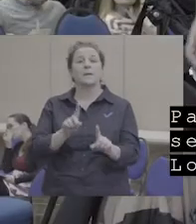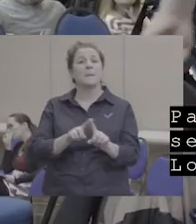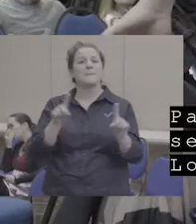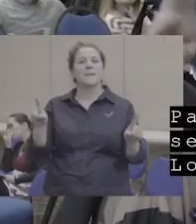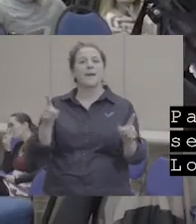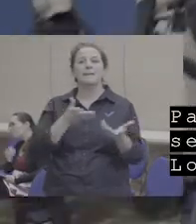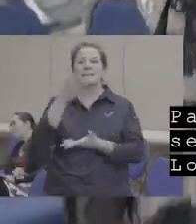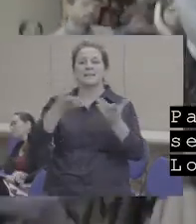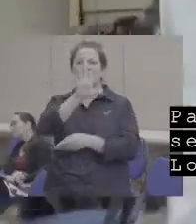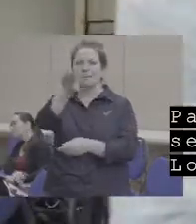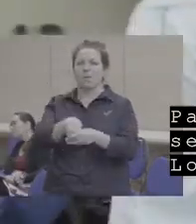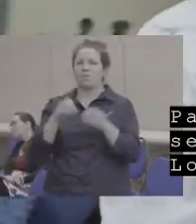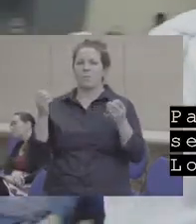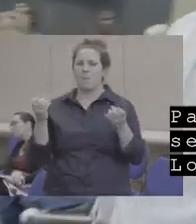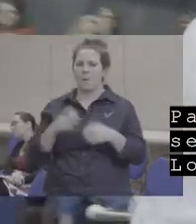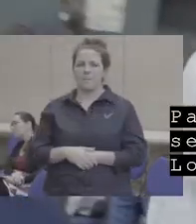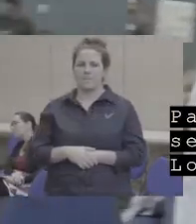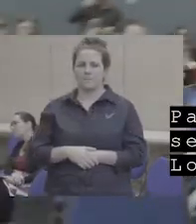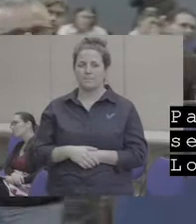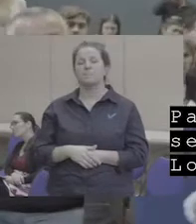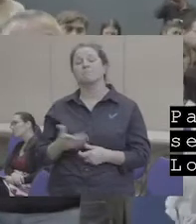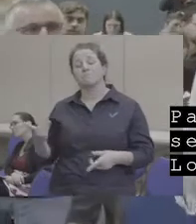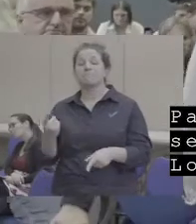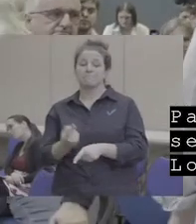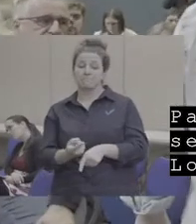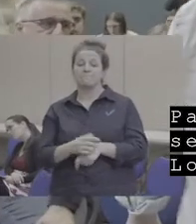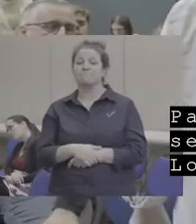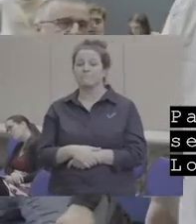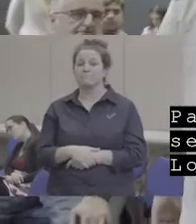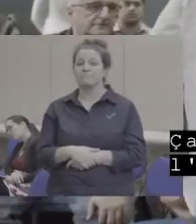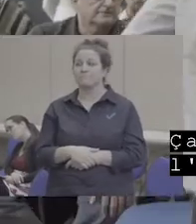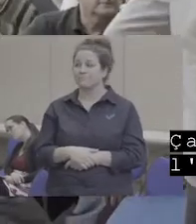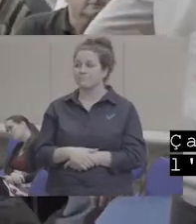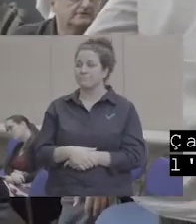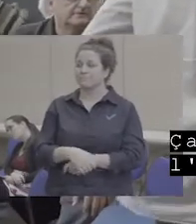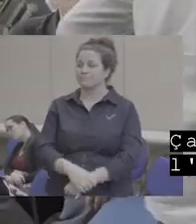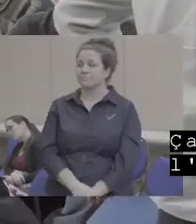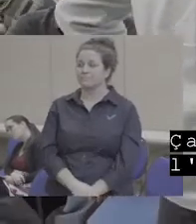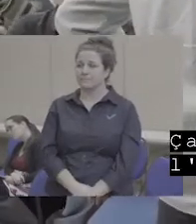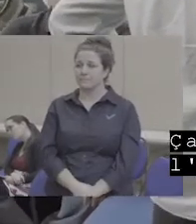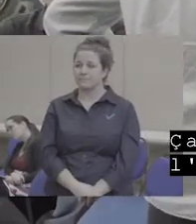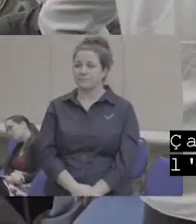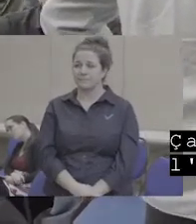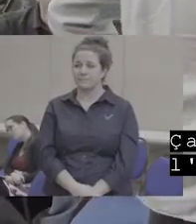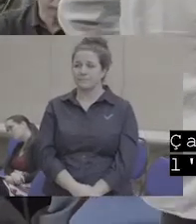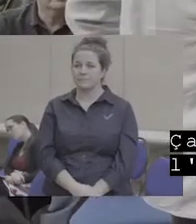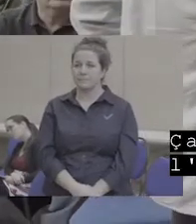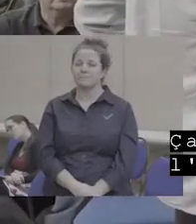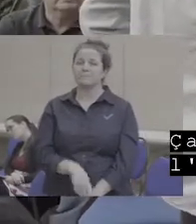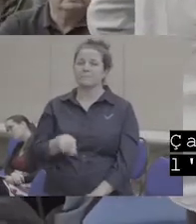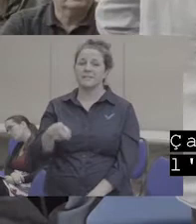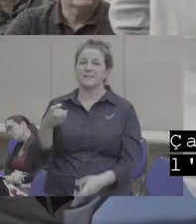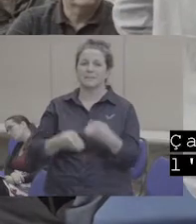Par contre, il n'y a pas de service inclus dans le cas de Loggia. Ça, c'est un problème. Ça,